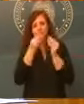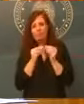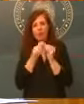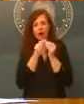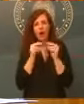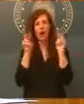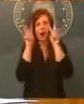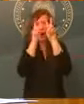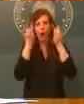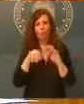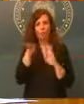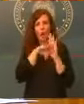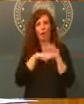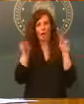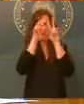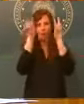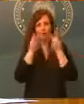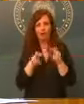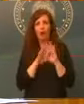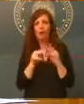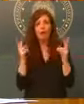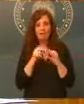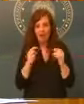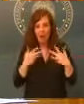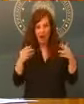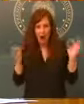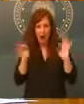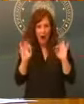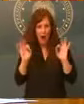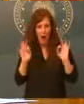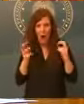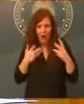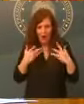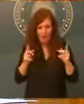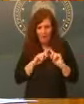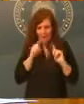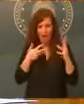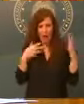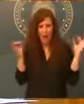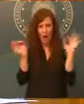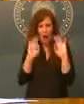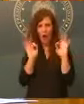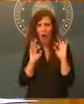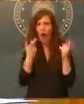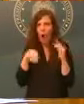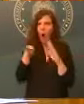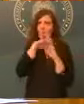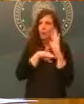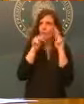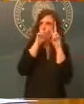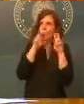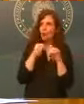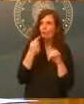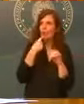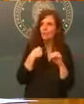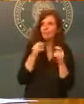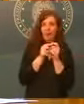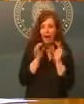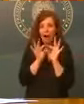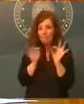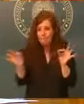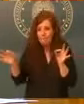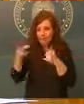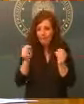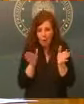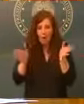esisteva. Non avevamo un software che ci dicesse esattamente quanti metri quadrati abbiamo per ogni singola classe